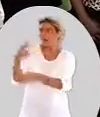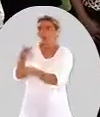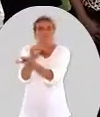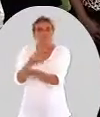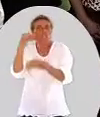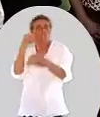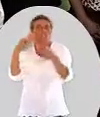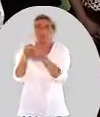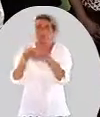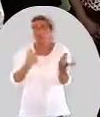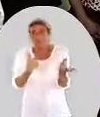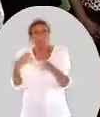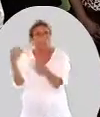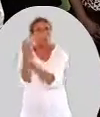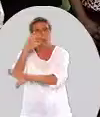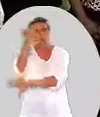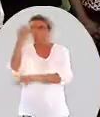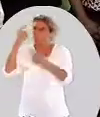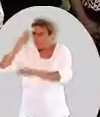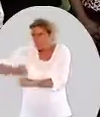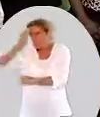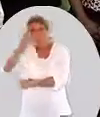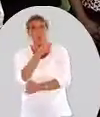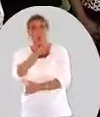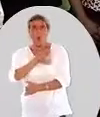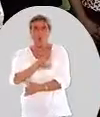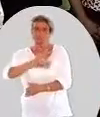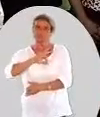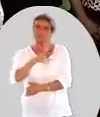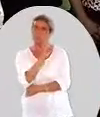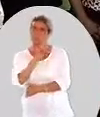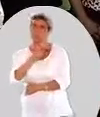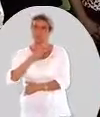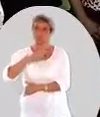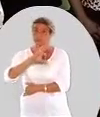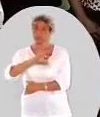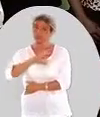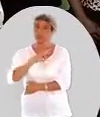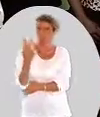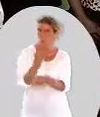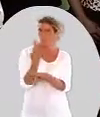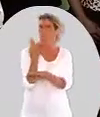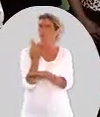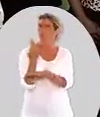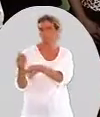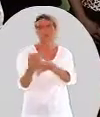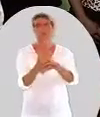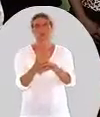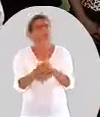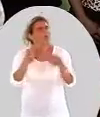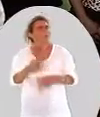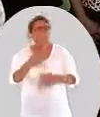décroché une médaille d'or et une médaille de bronze je vais passer de le dire nous devons être